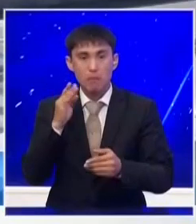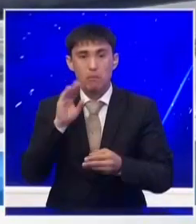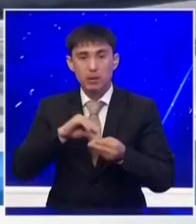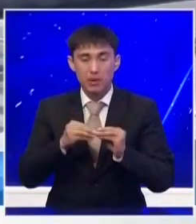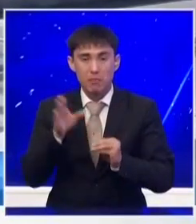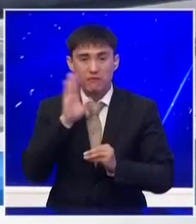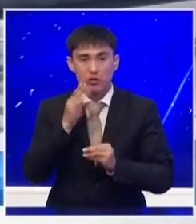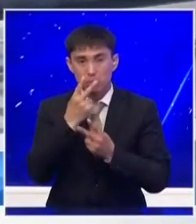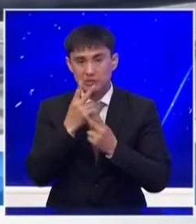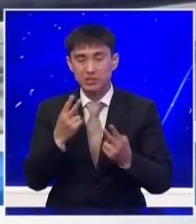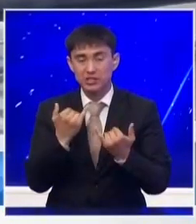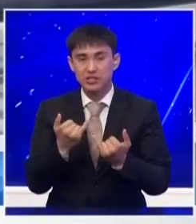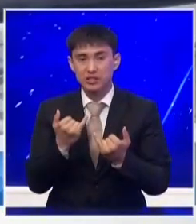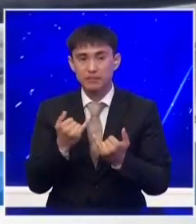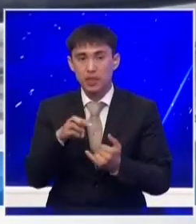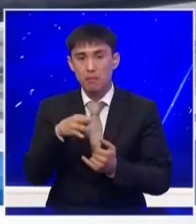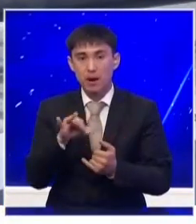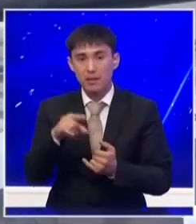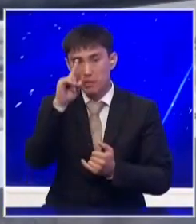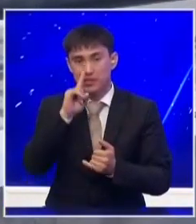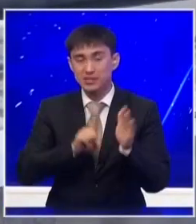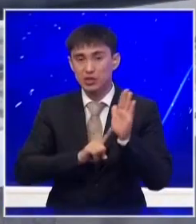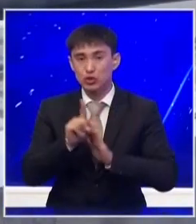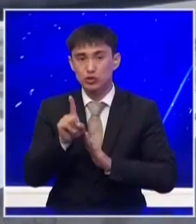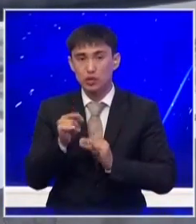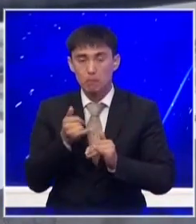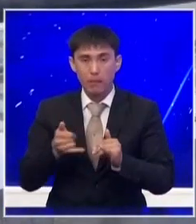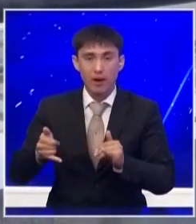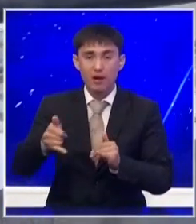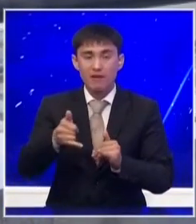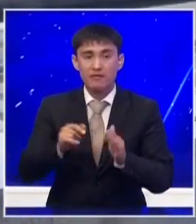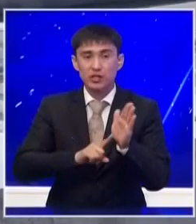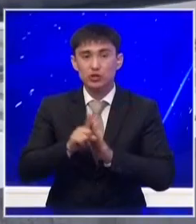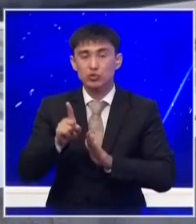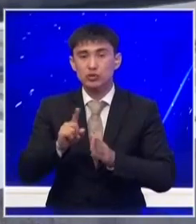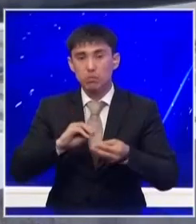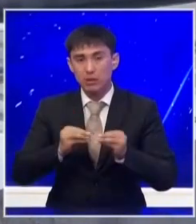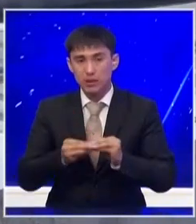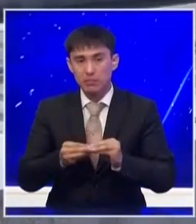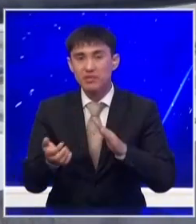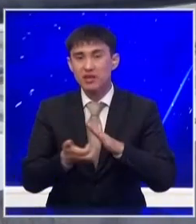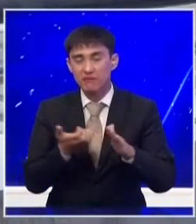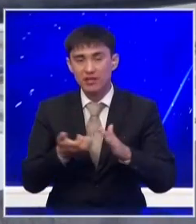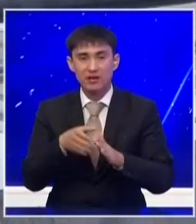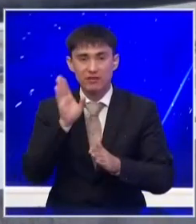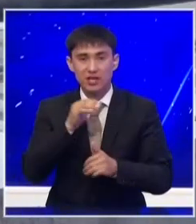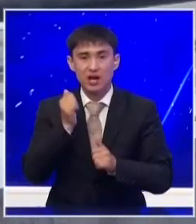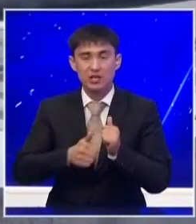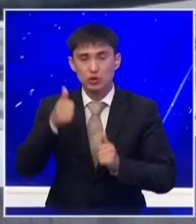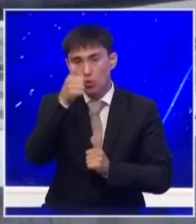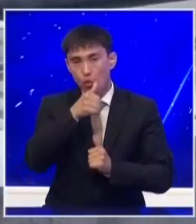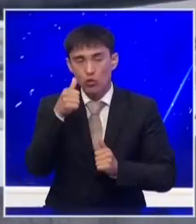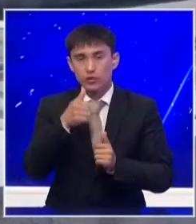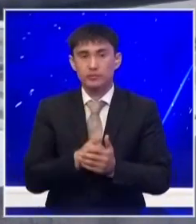водой. Посмотрите, сейчас в мае месяце начнется полив, начнутся это, и у нас везде нехватка, а каждым годом нехватка